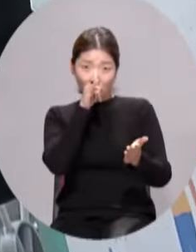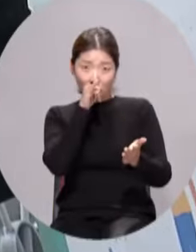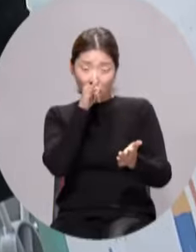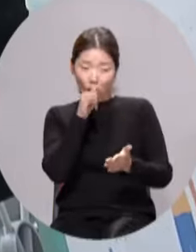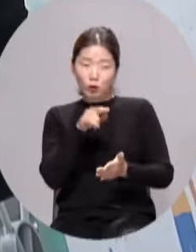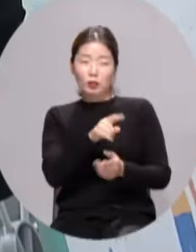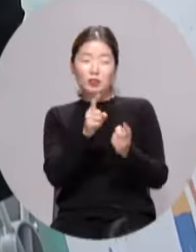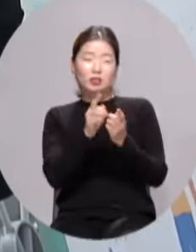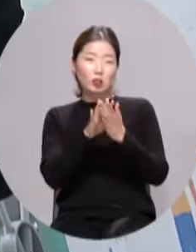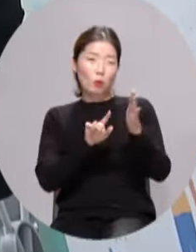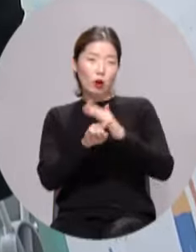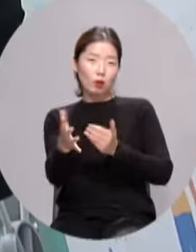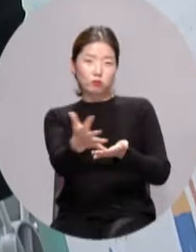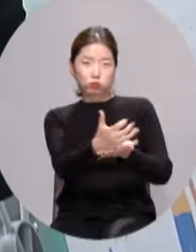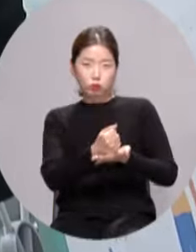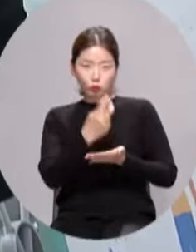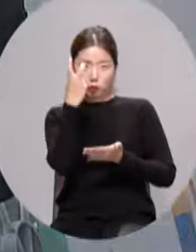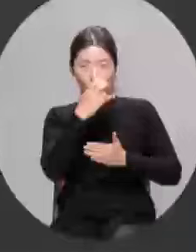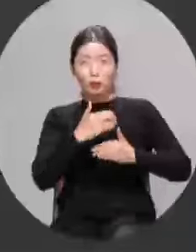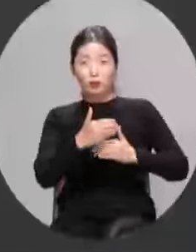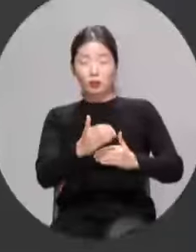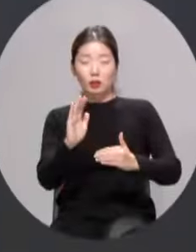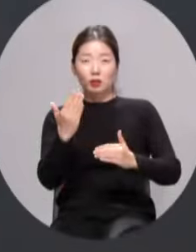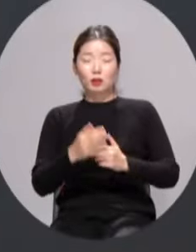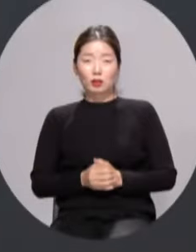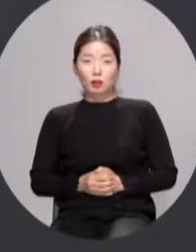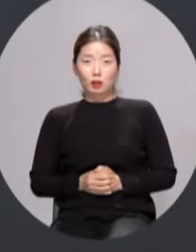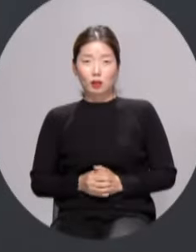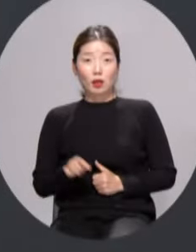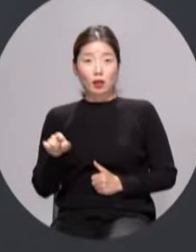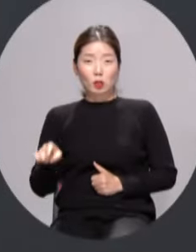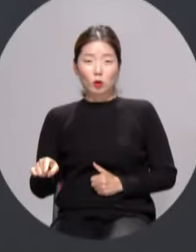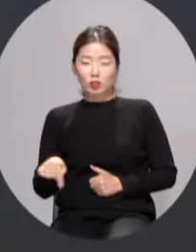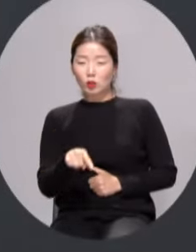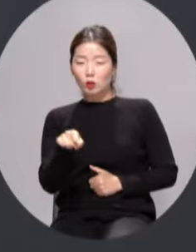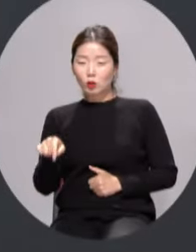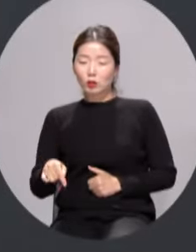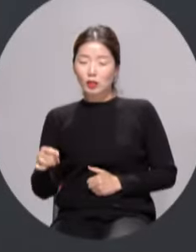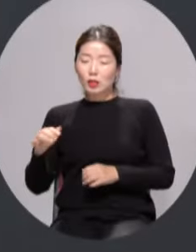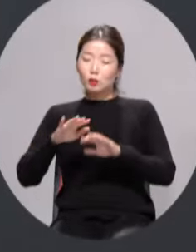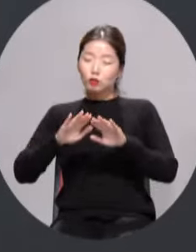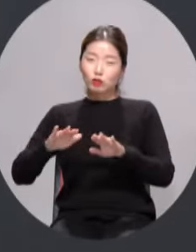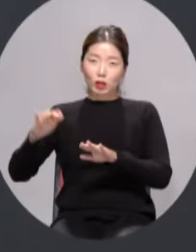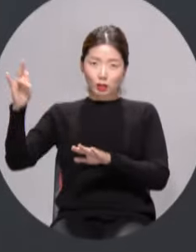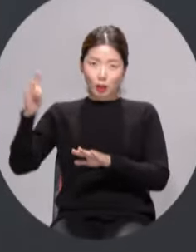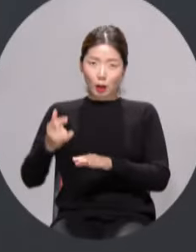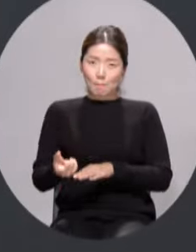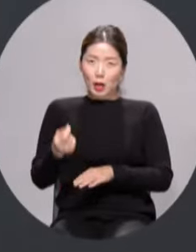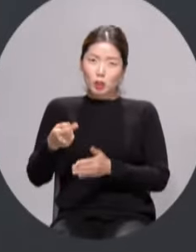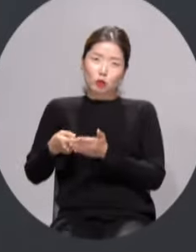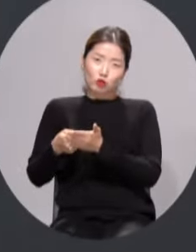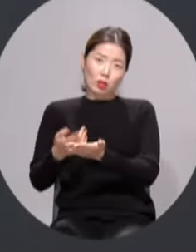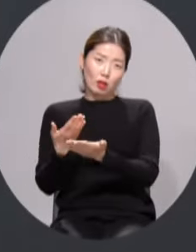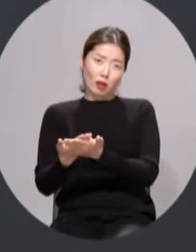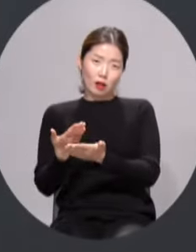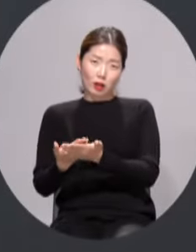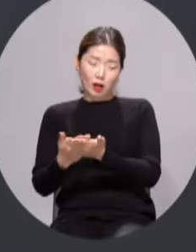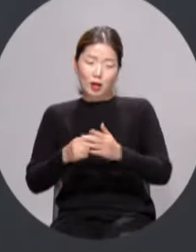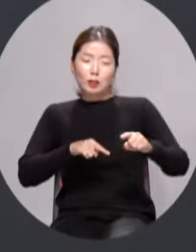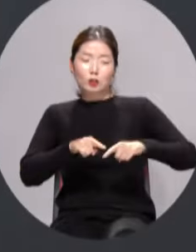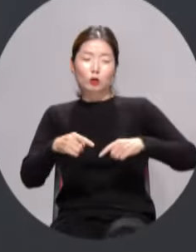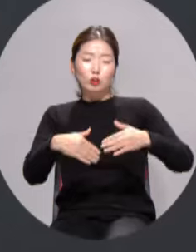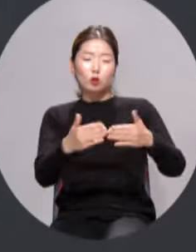강제 수사에 나선 것으로 알려졌습니다. 서 대표는 교착 상태인 수상태양광을 신속히 추진할 수 있도록